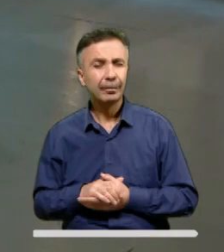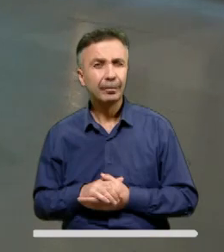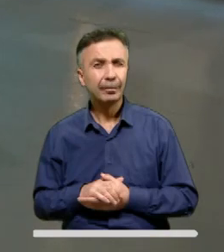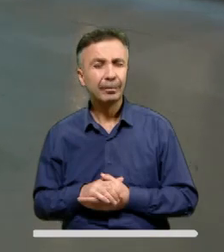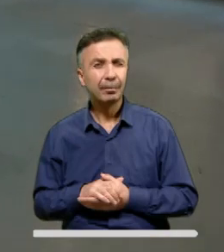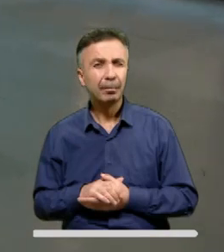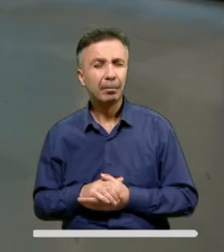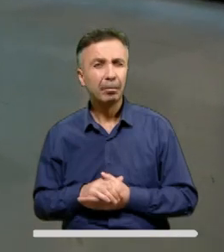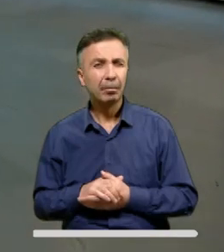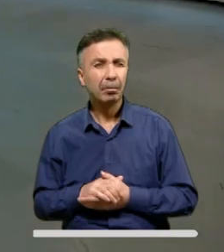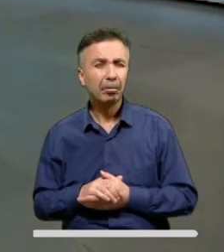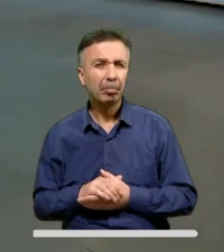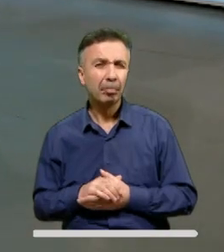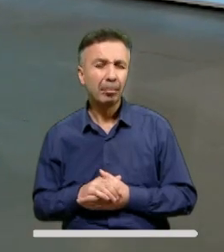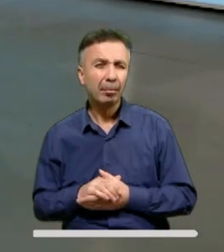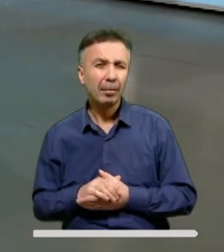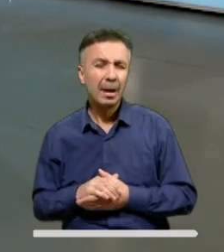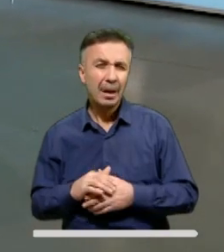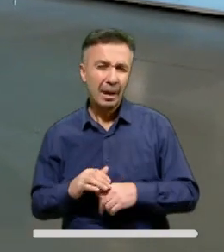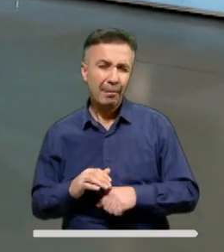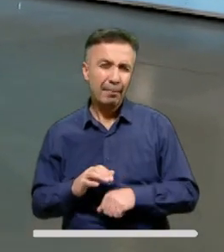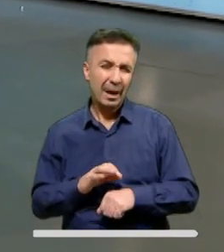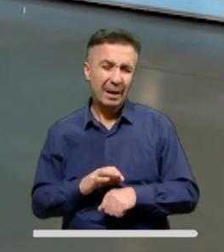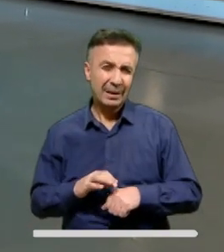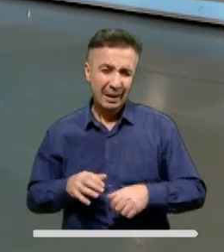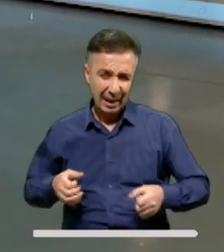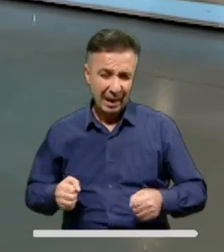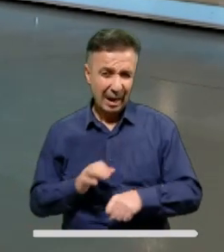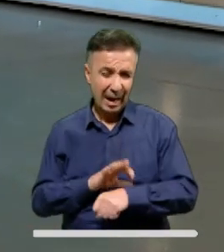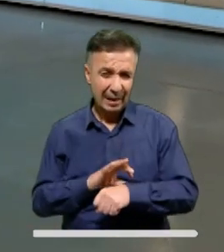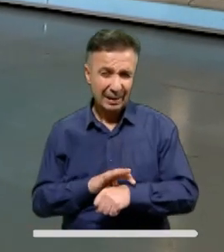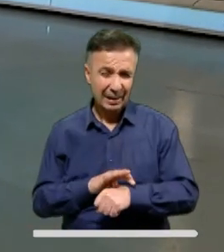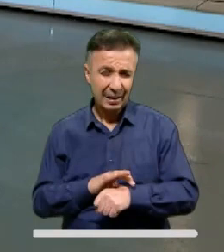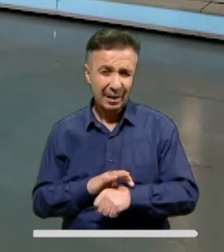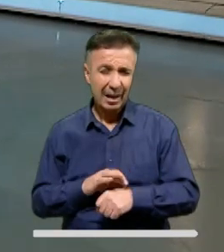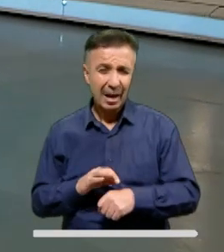hastası. Ayağını gusül abdesti dışında su değdiremiyor.